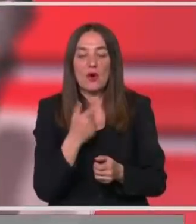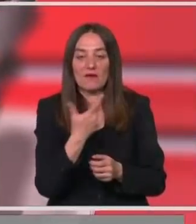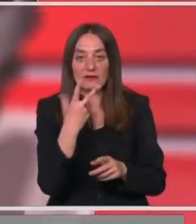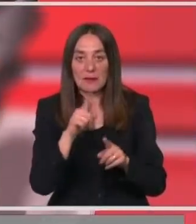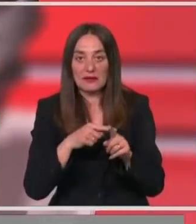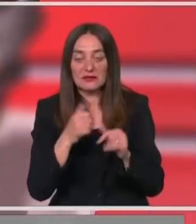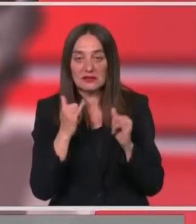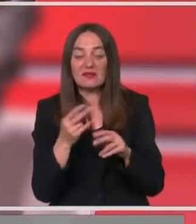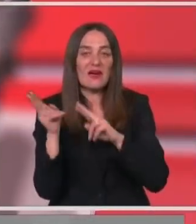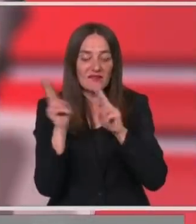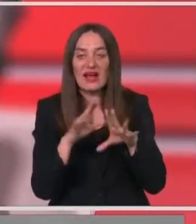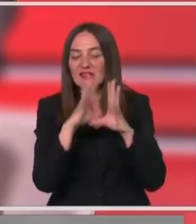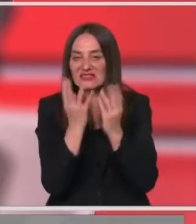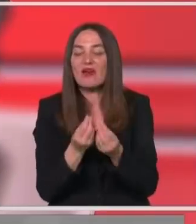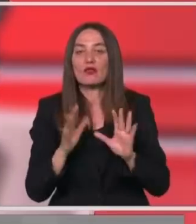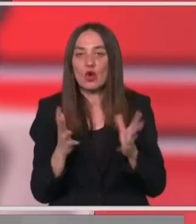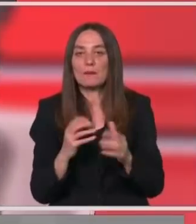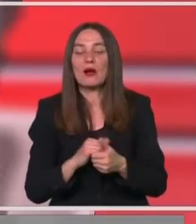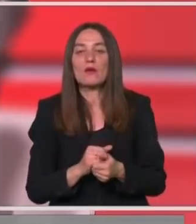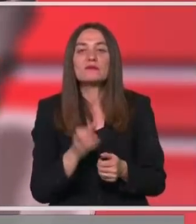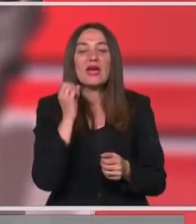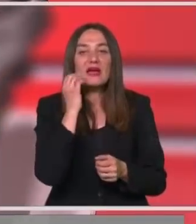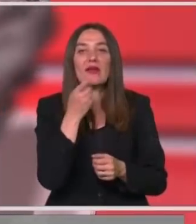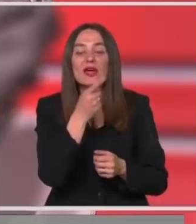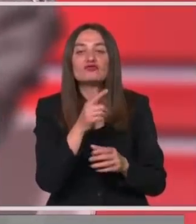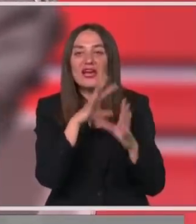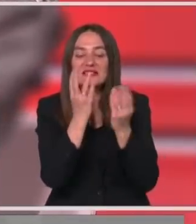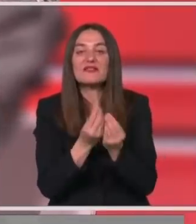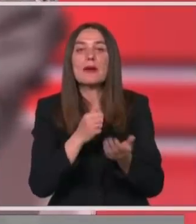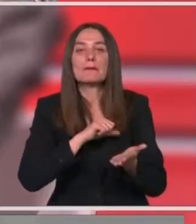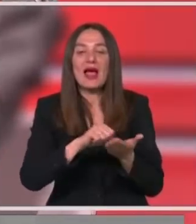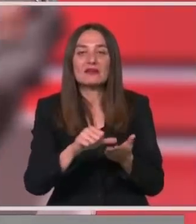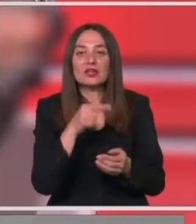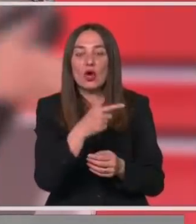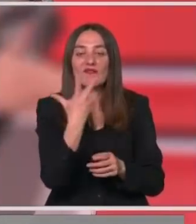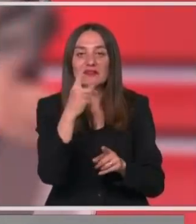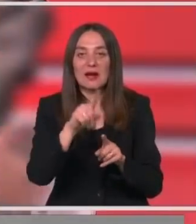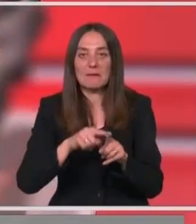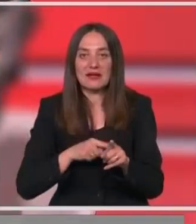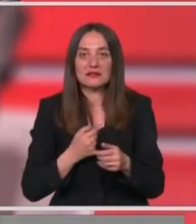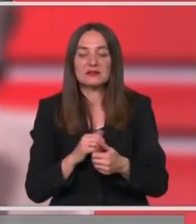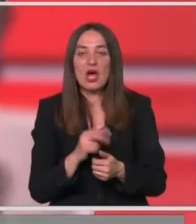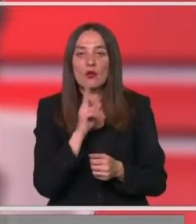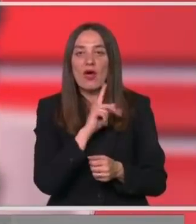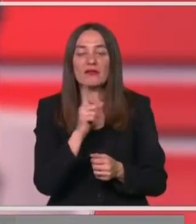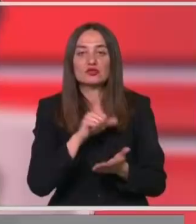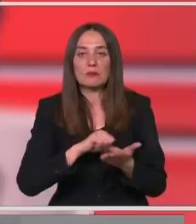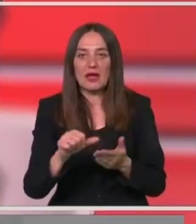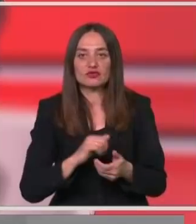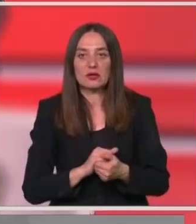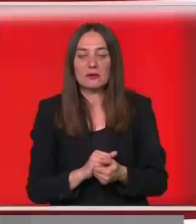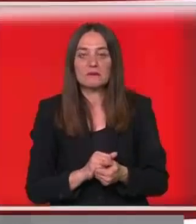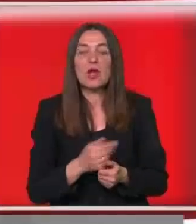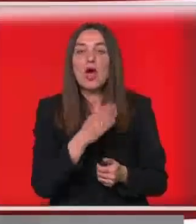sada, vrati se sve u normalu. Kada će svi platiti ova tri meseca koja nisu plaćati?